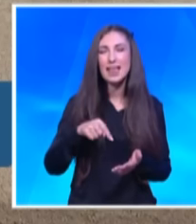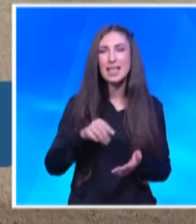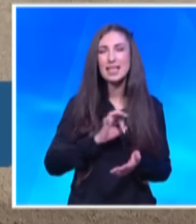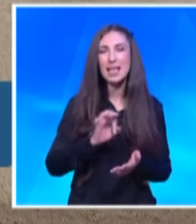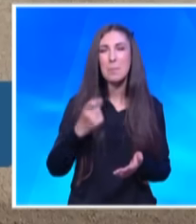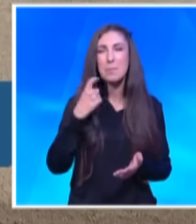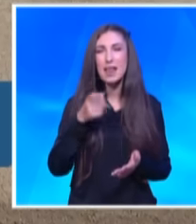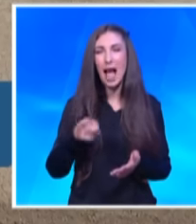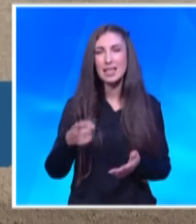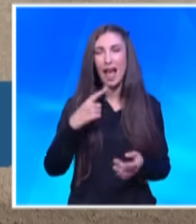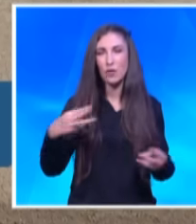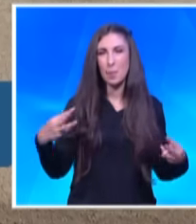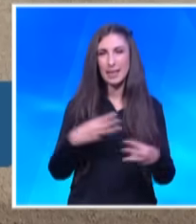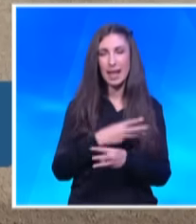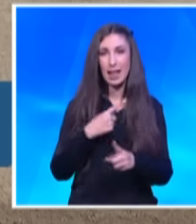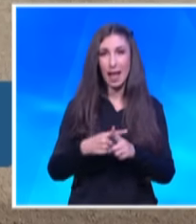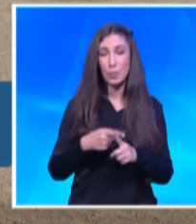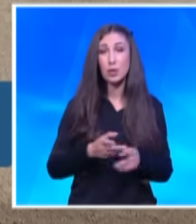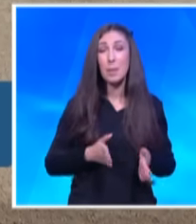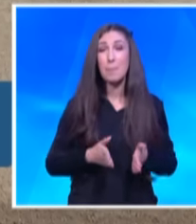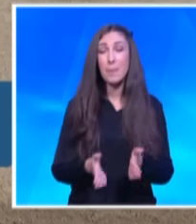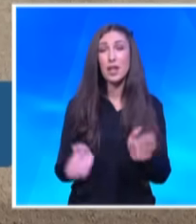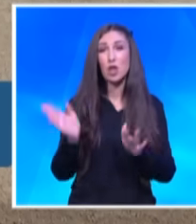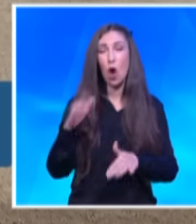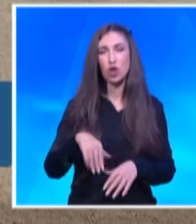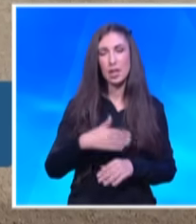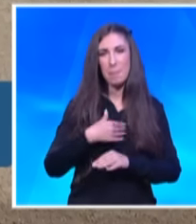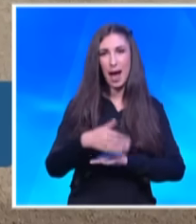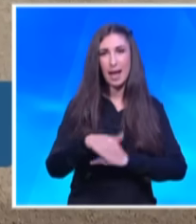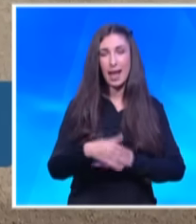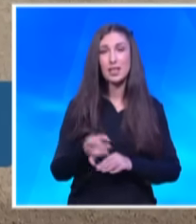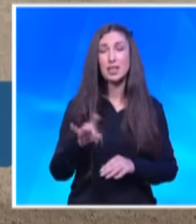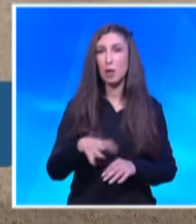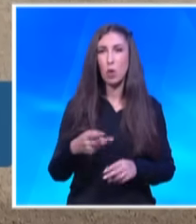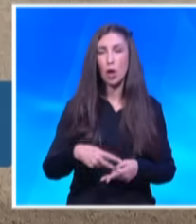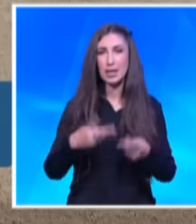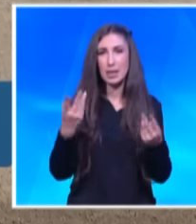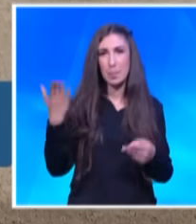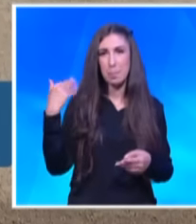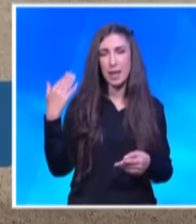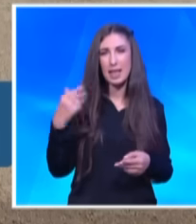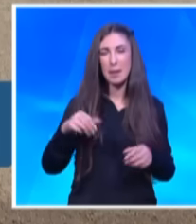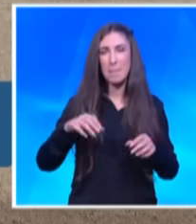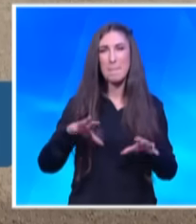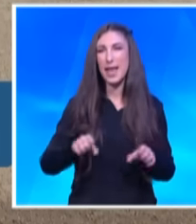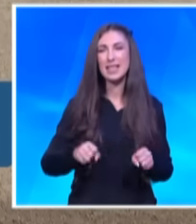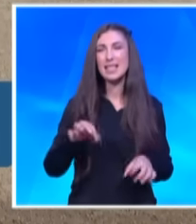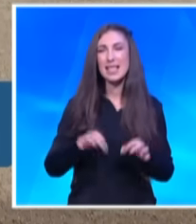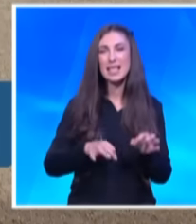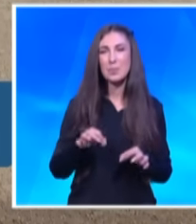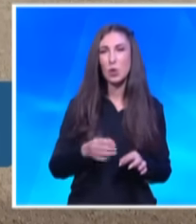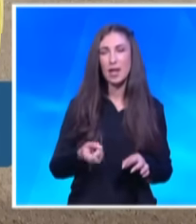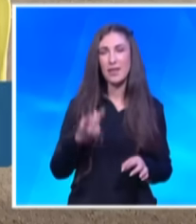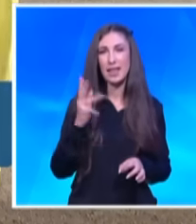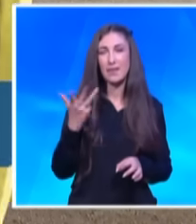на автомагистрала Хемус. Пътят е още в гаранция, но той беше открит преди местните избори от 2019 година.